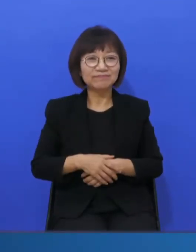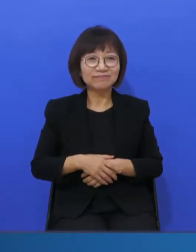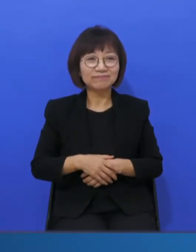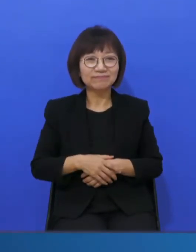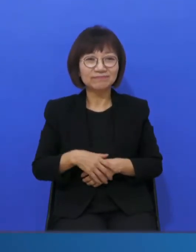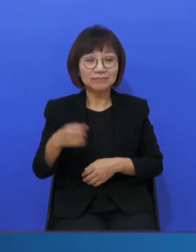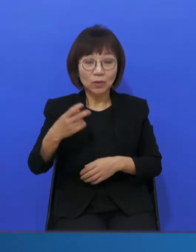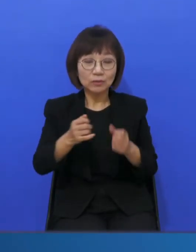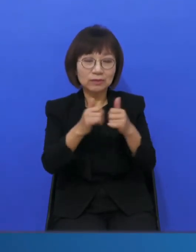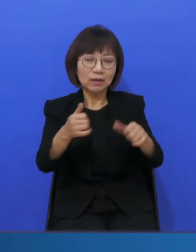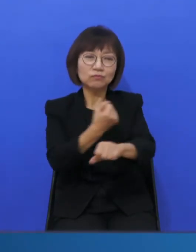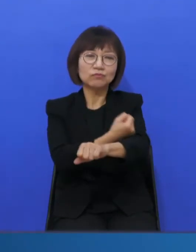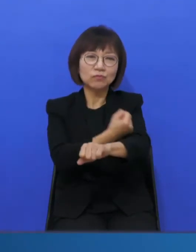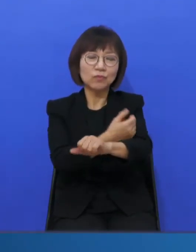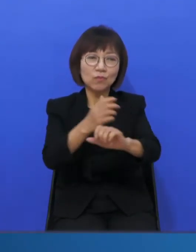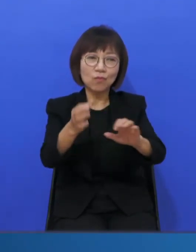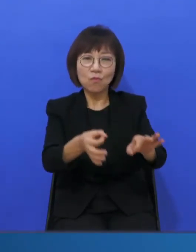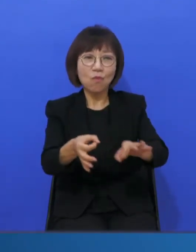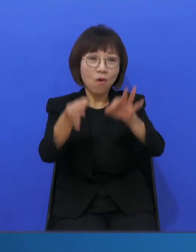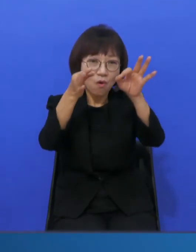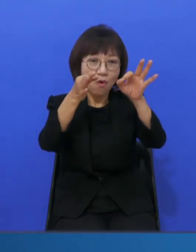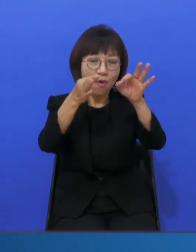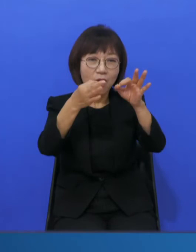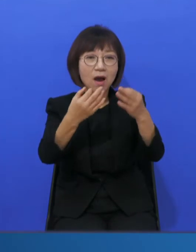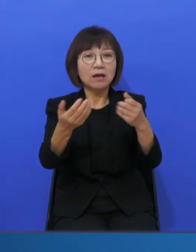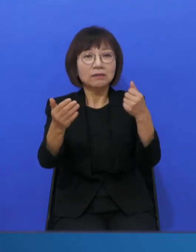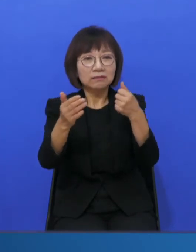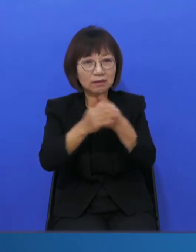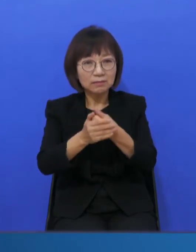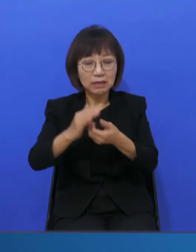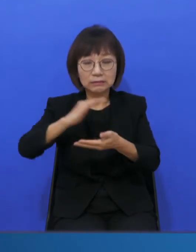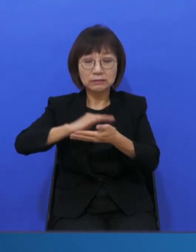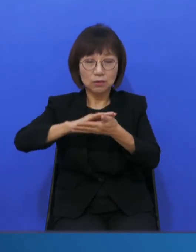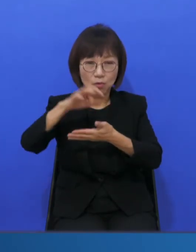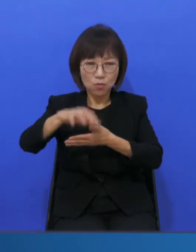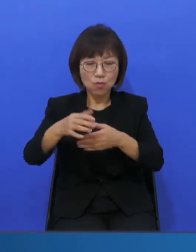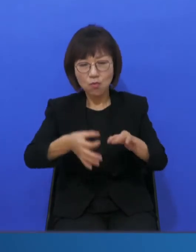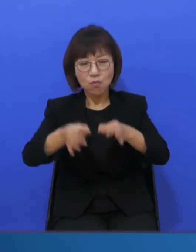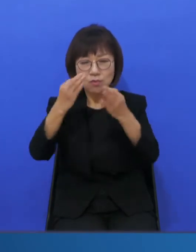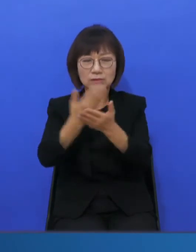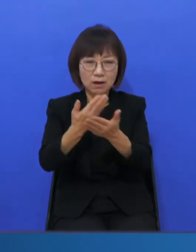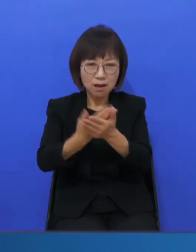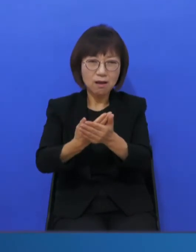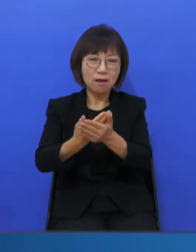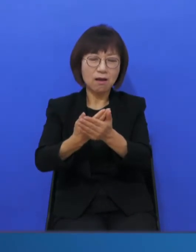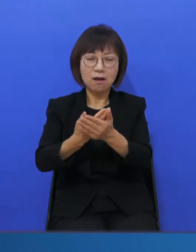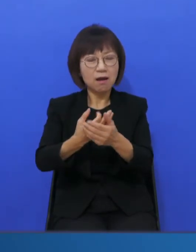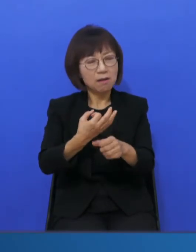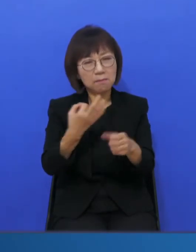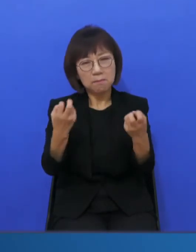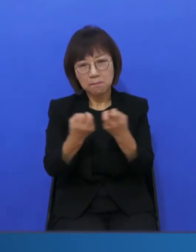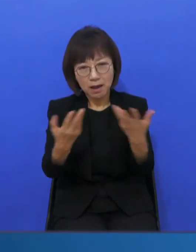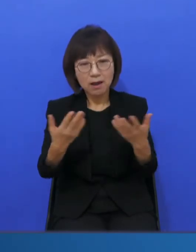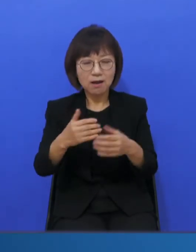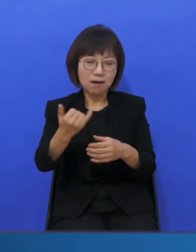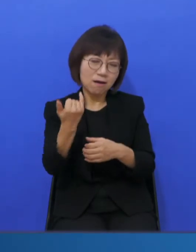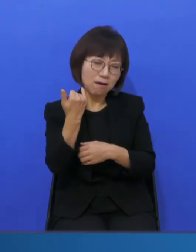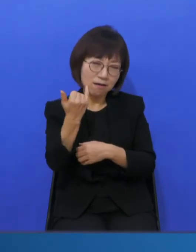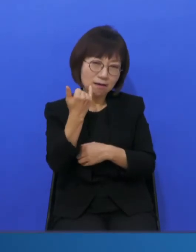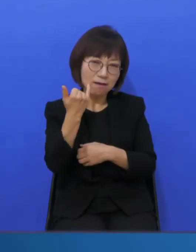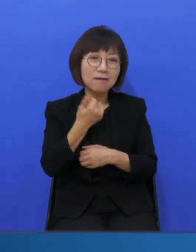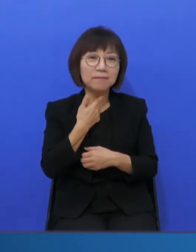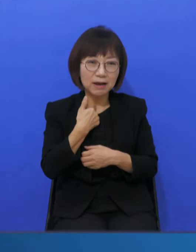그와 동시에 인건비 상승과 맞물려 제작 업체마다 제작비 인상이 불가피하다는 연락이